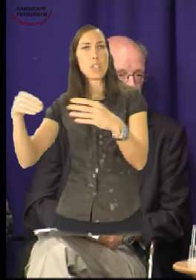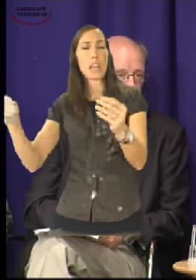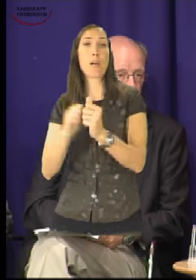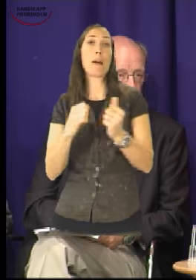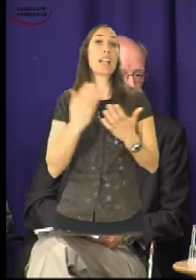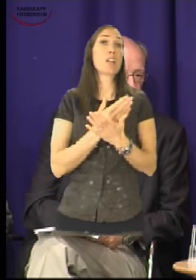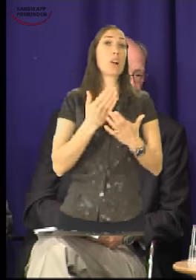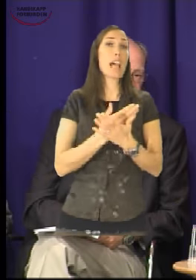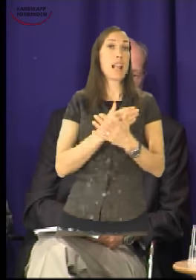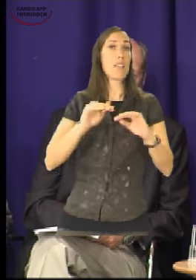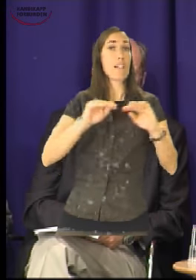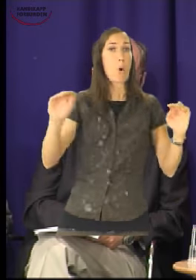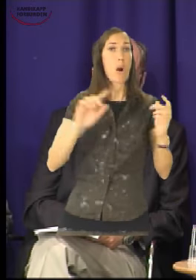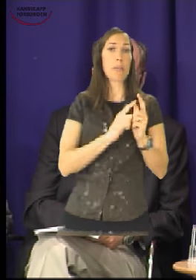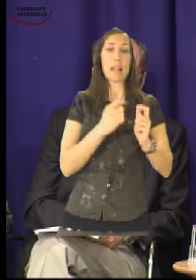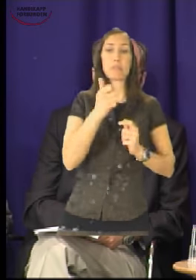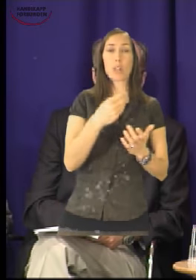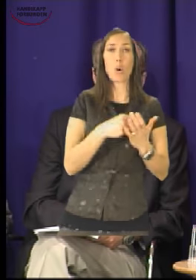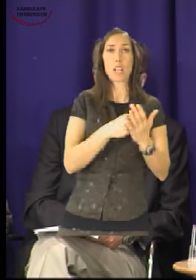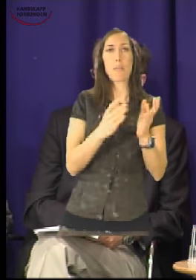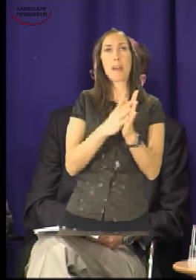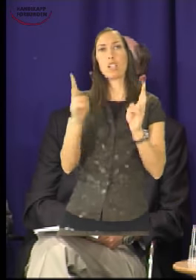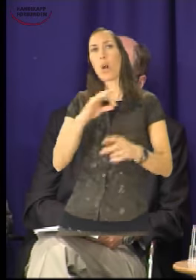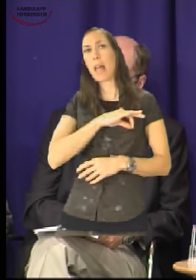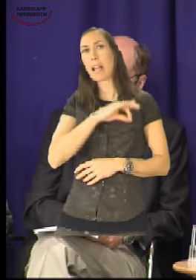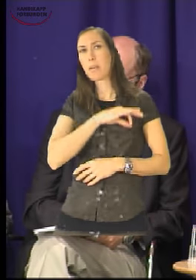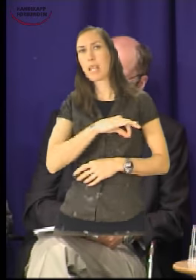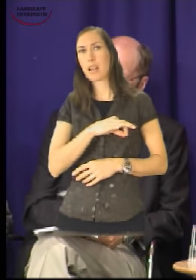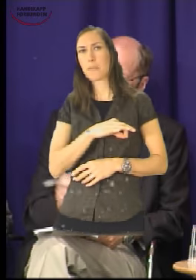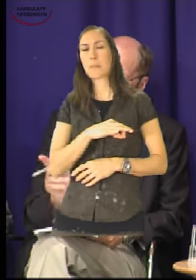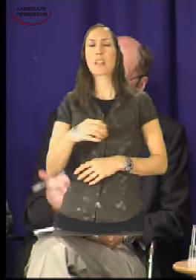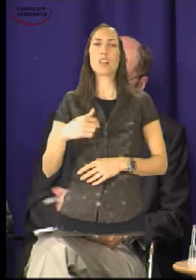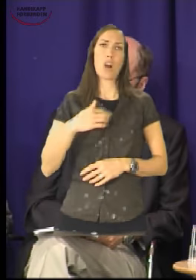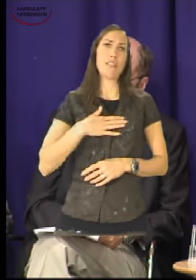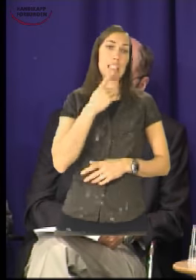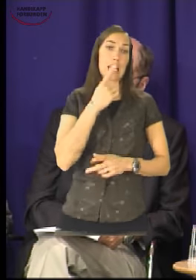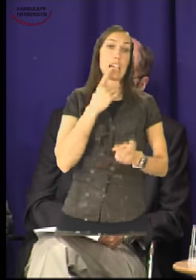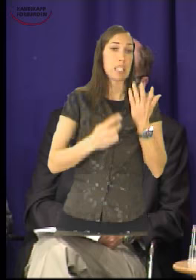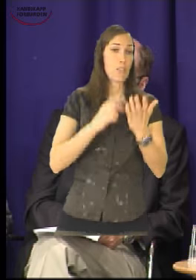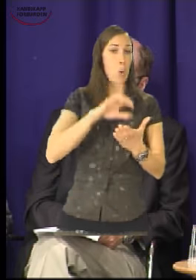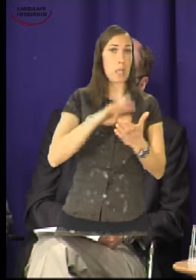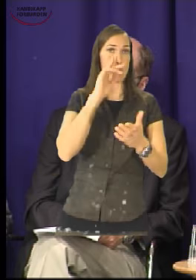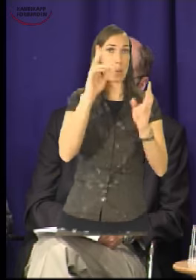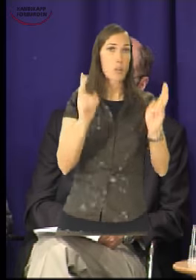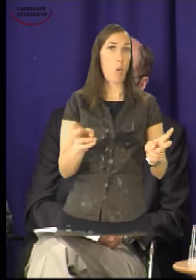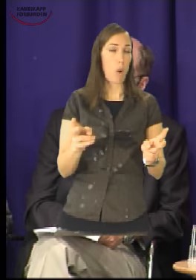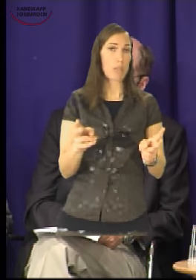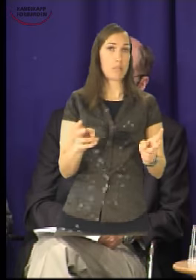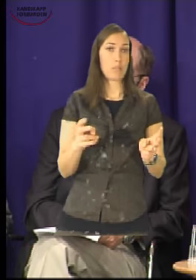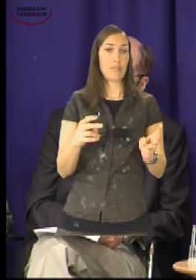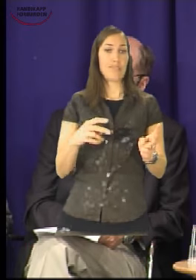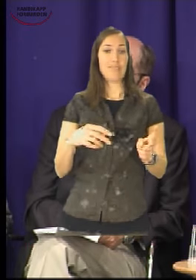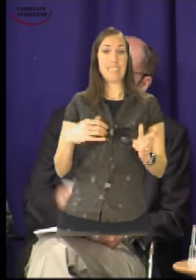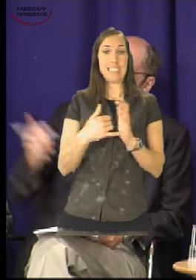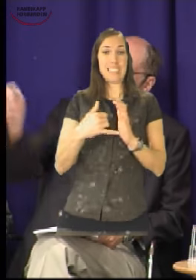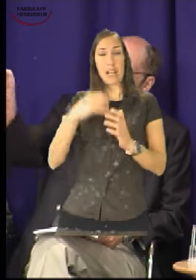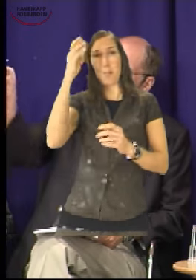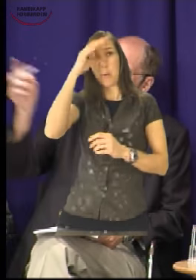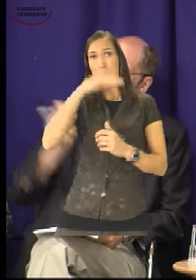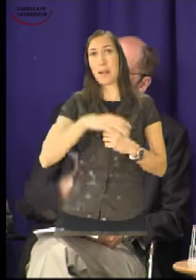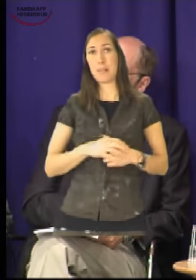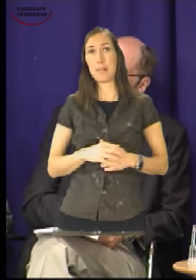nivå är en liten kostnad med den sortens läkemedel. Så att jag ska säga att det är där, och det är delvis en del av problemet faktiskt.